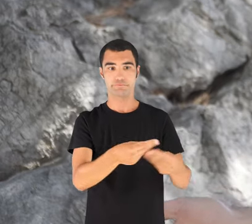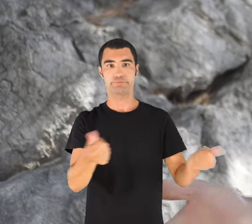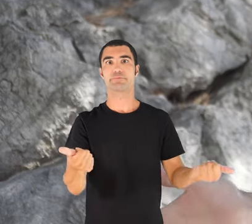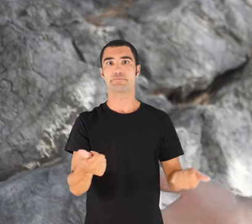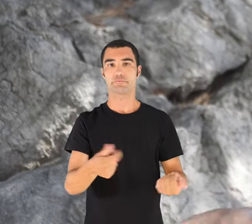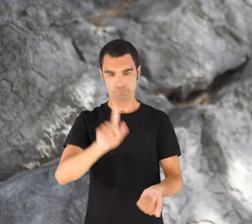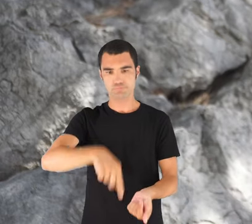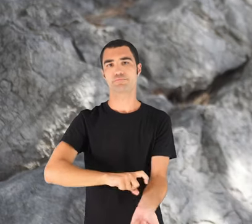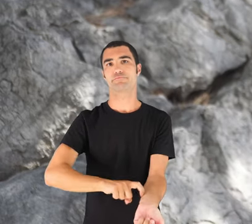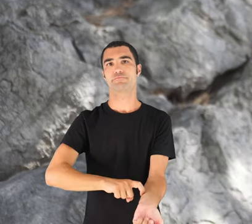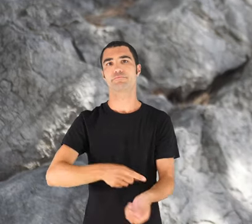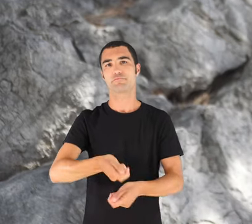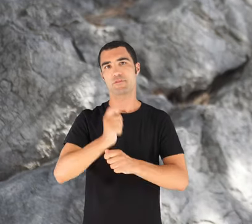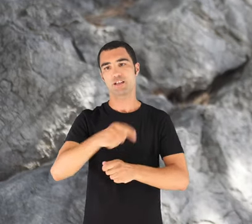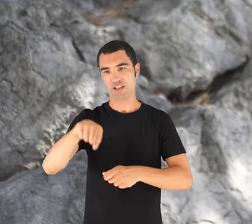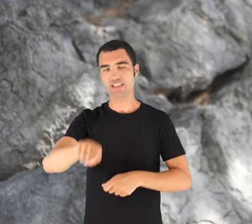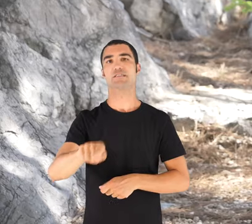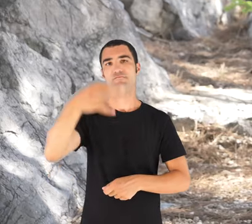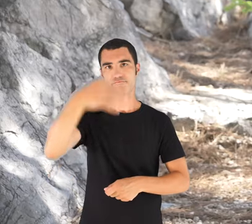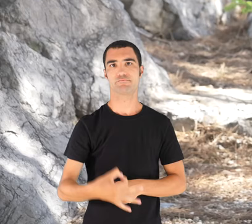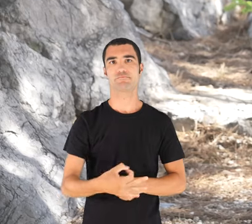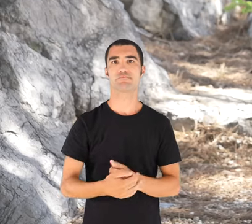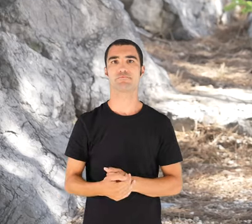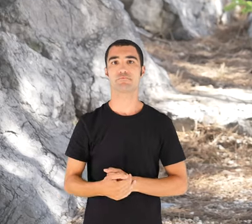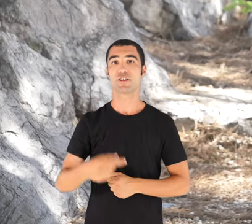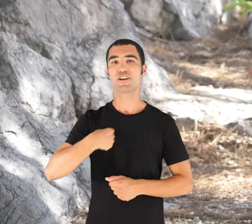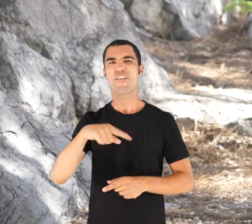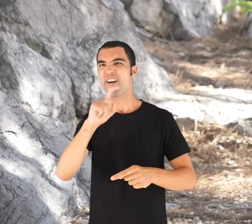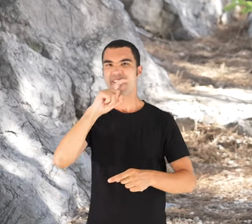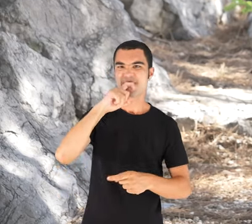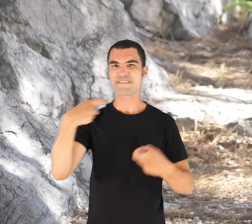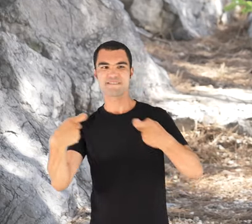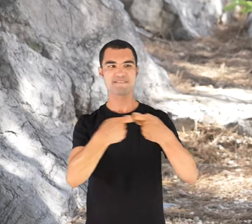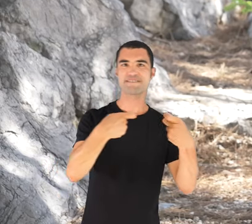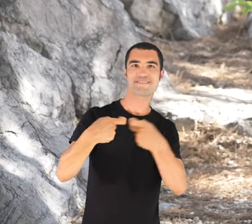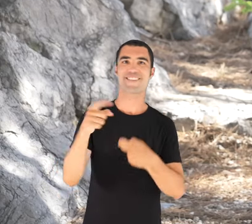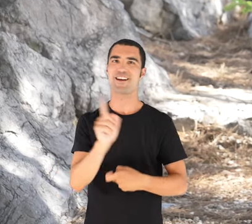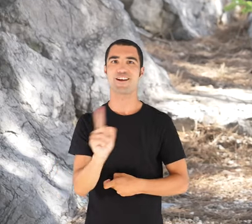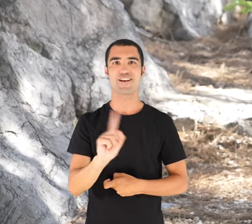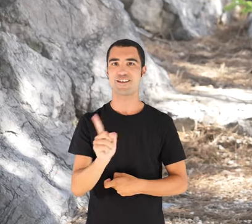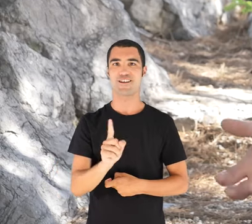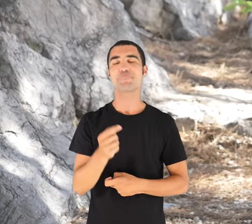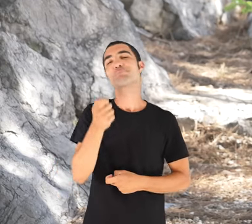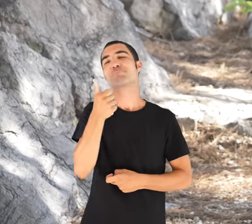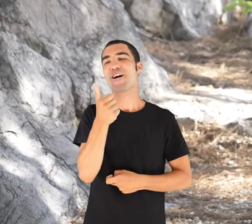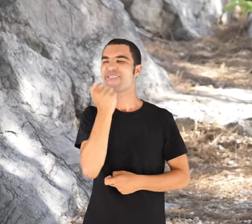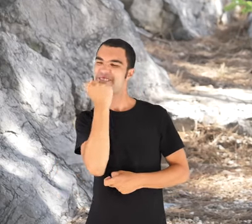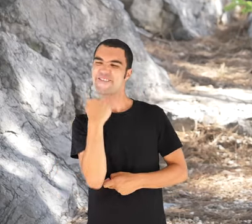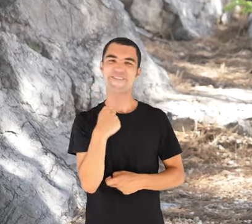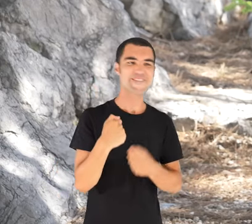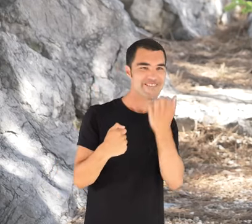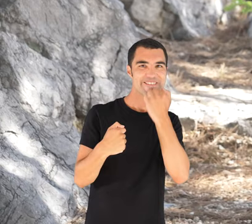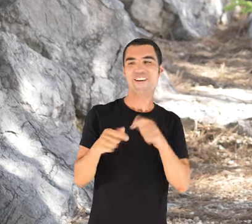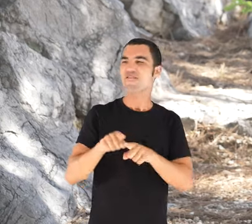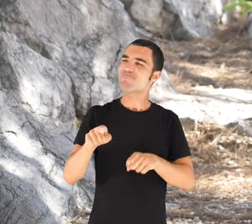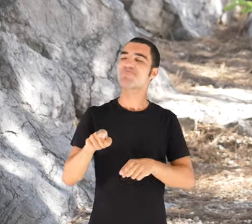perds l'essència, ser pescador. Clar, no amb enveges, l'enveja pot haver una micona, sí que a vegades